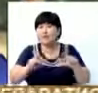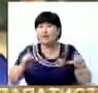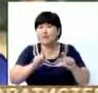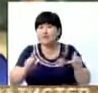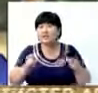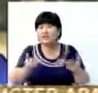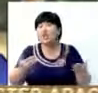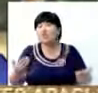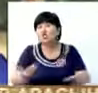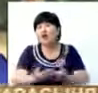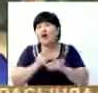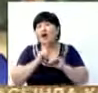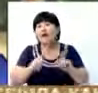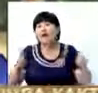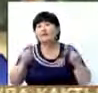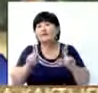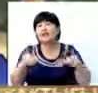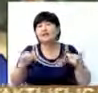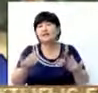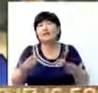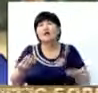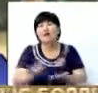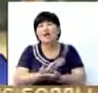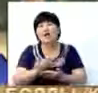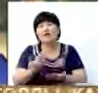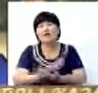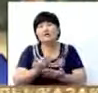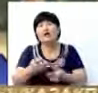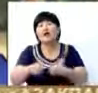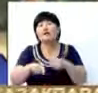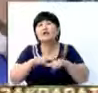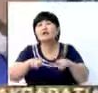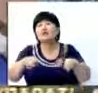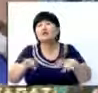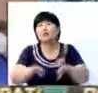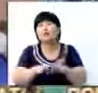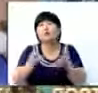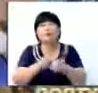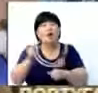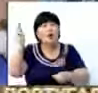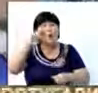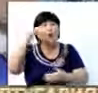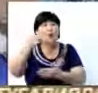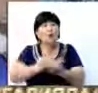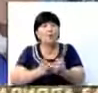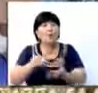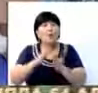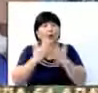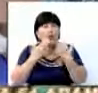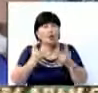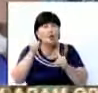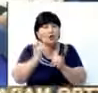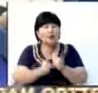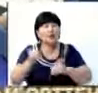осы жаңа әдіс тәсілдерді, осы жақсы жаңалықтарды әрі қарай таратушы болып есептеледі. Оқу бағдарламалары, оқулықтар,